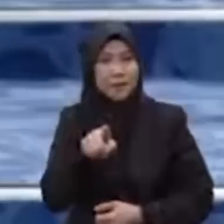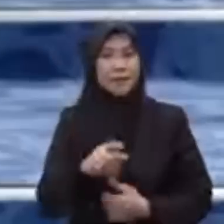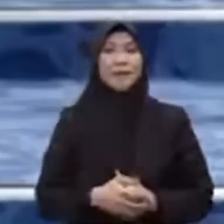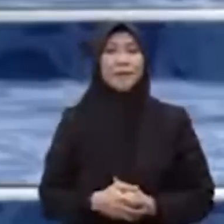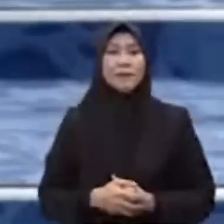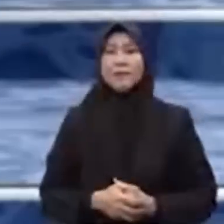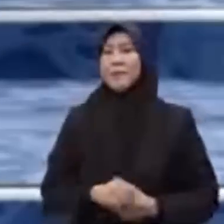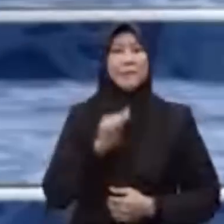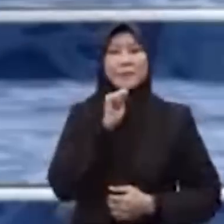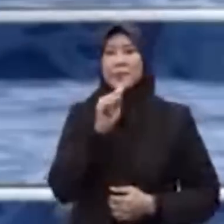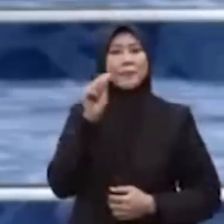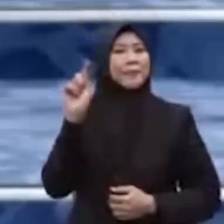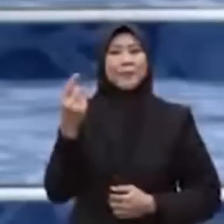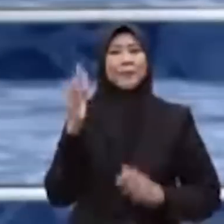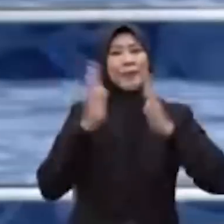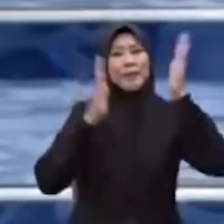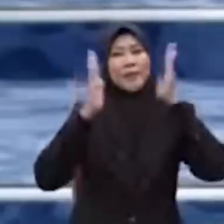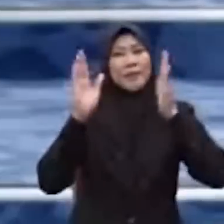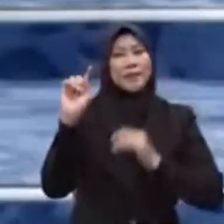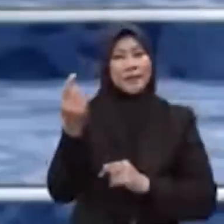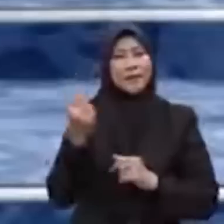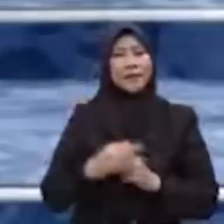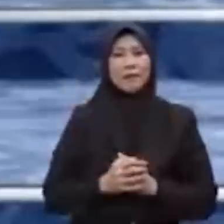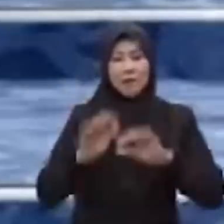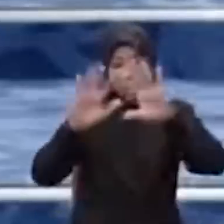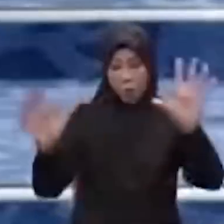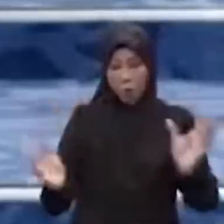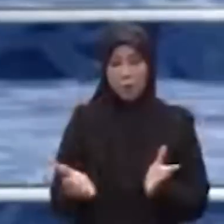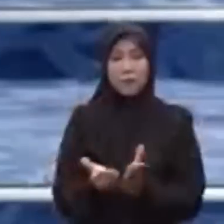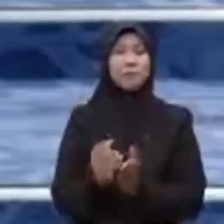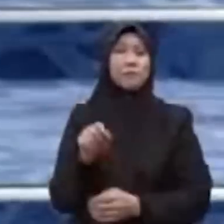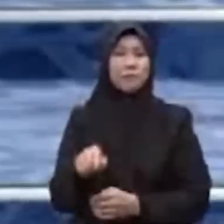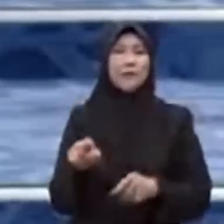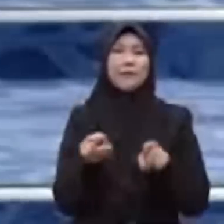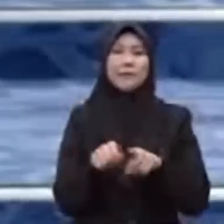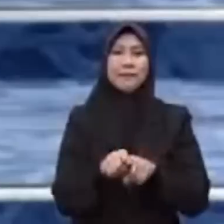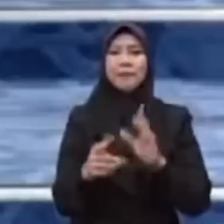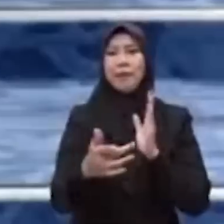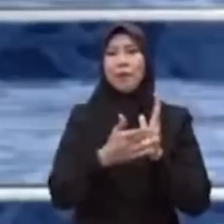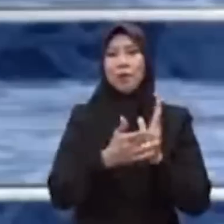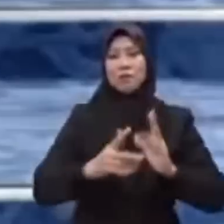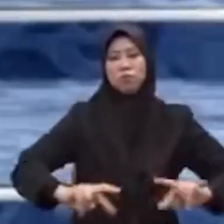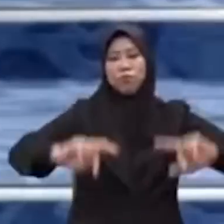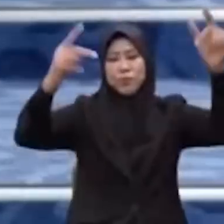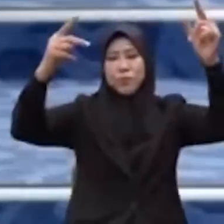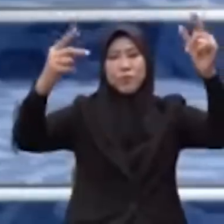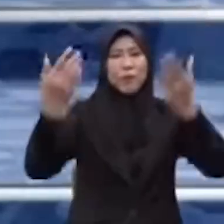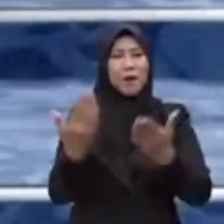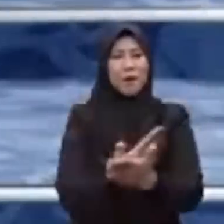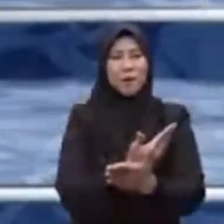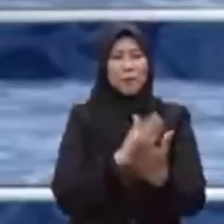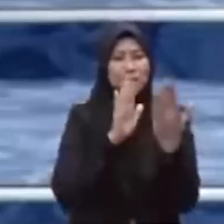hal ini bukan hanya negara kita satu dunia dengan ledakan teknologi baru ini